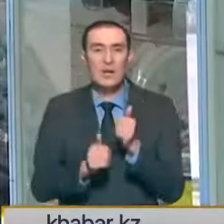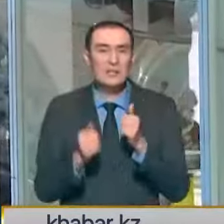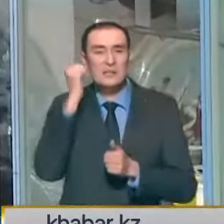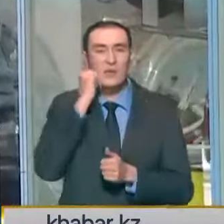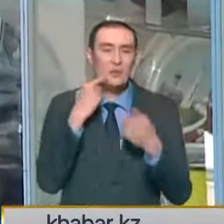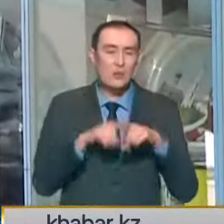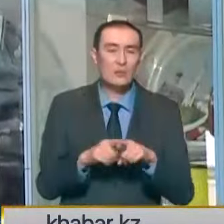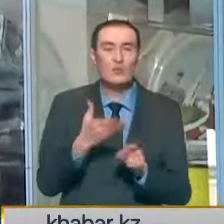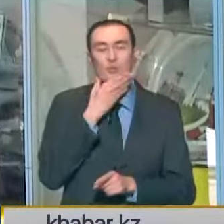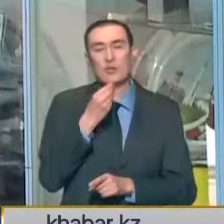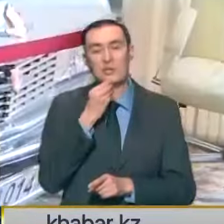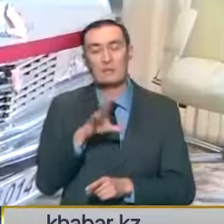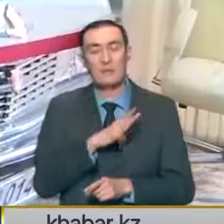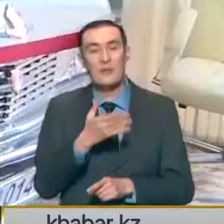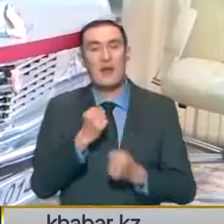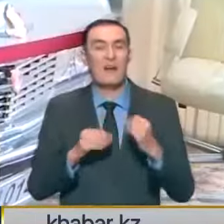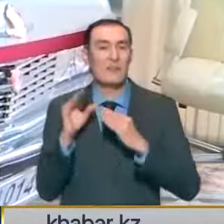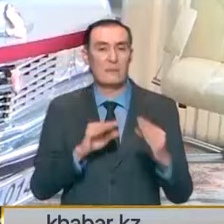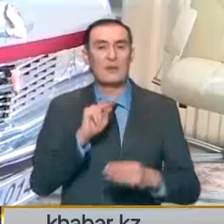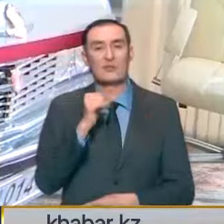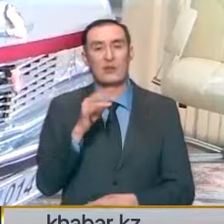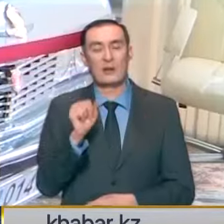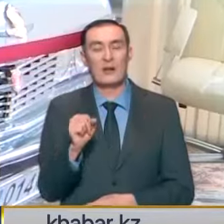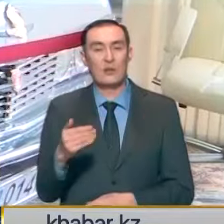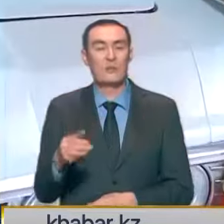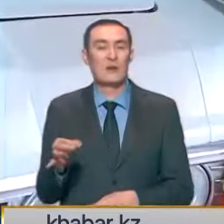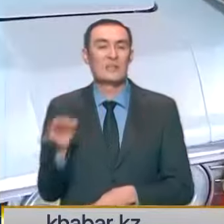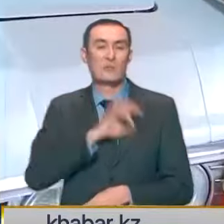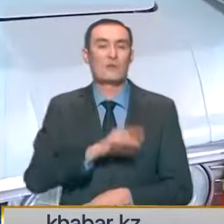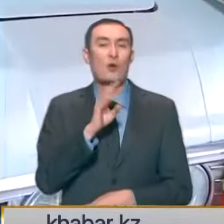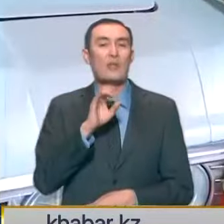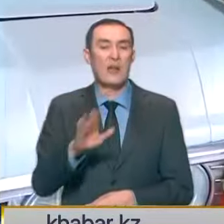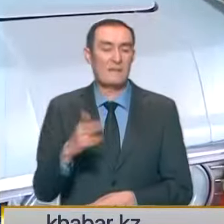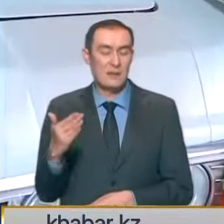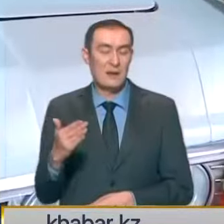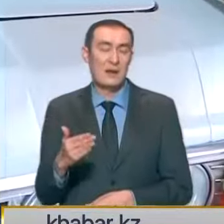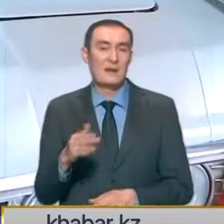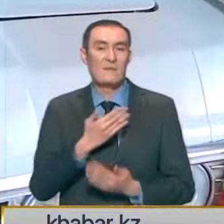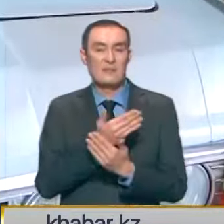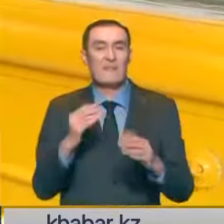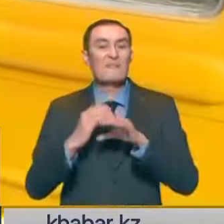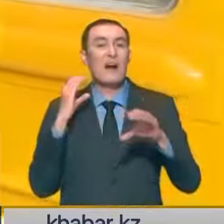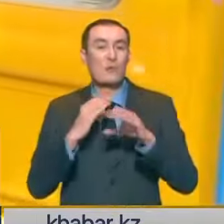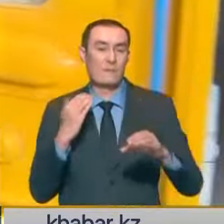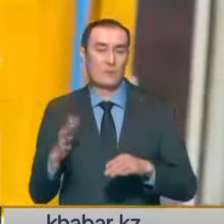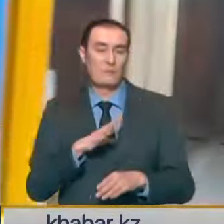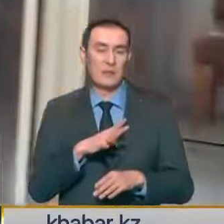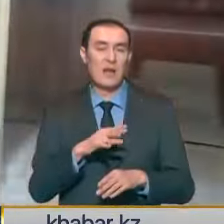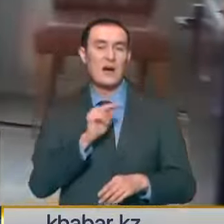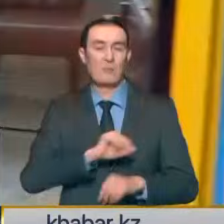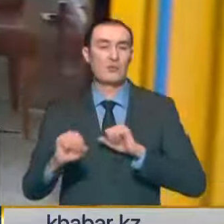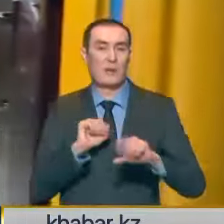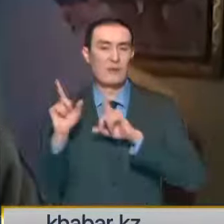раритет. Украшение музея – автомобиль «Чайка». На нем ездил Дінмухамед Кунаев. Выставлен и вагон, в котором он совершал